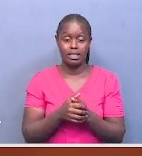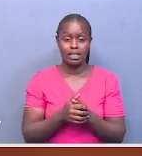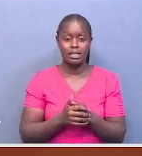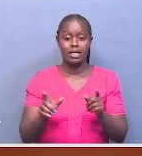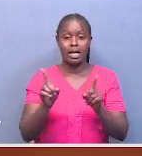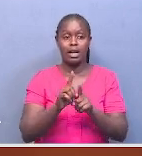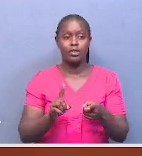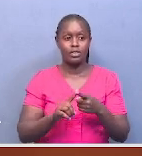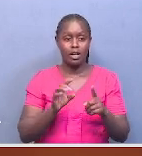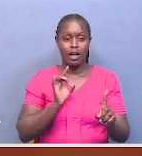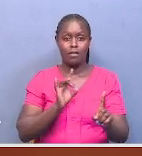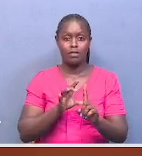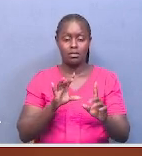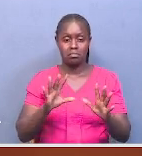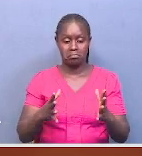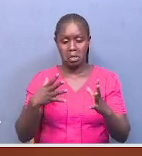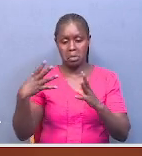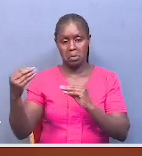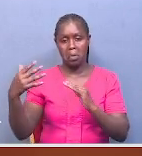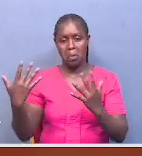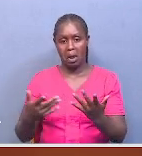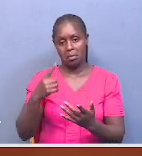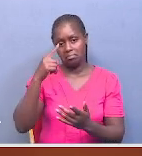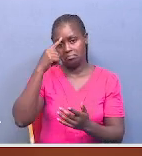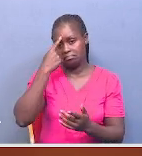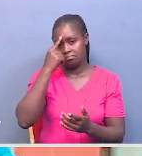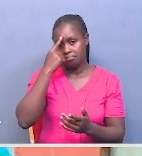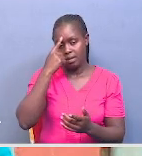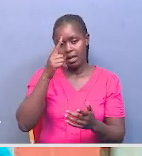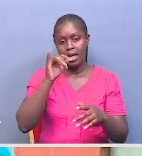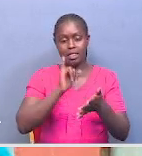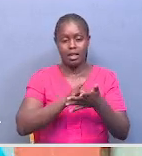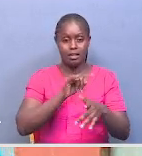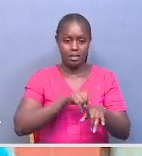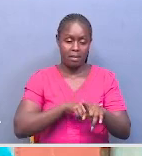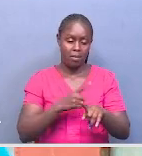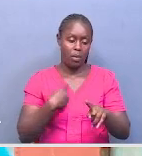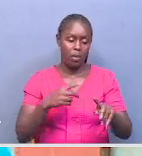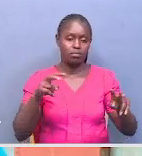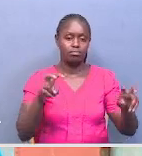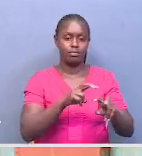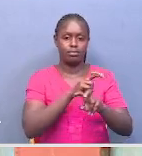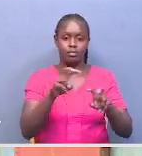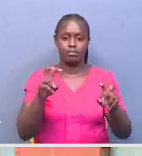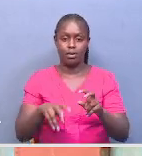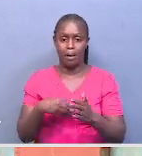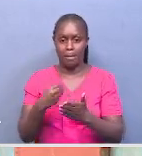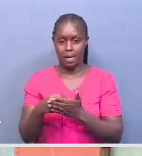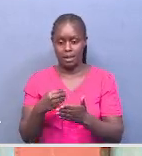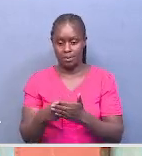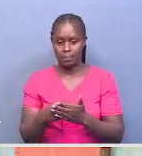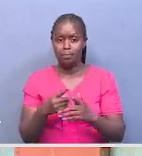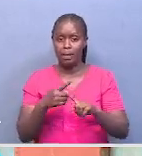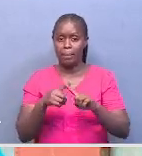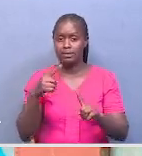alikuwa ameadvisiwa aende India. Sasa ikawa ni wakati wa kutafuta pesa. Sasa wakati huo sisi wenyewe hatuna